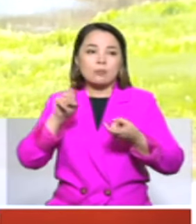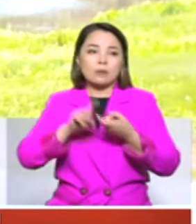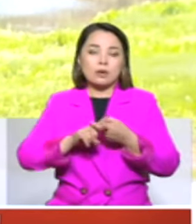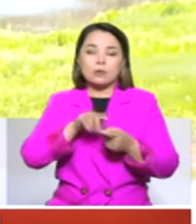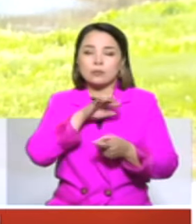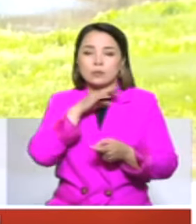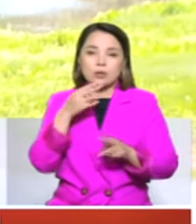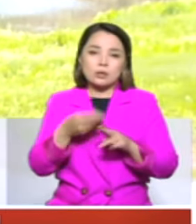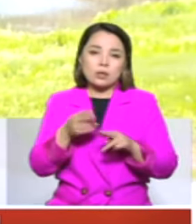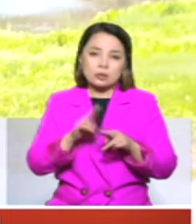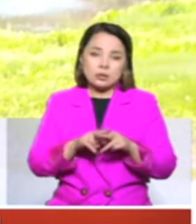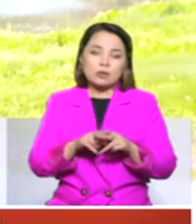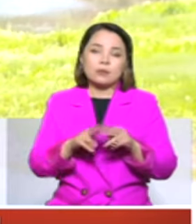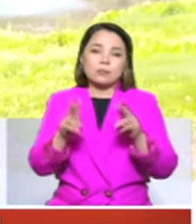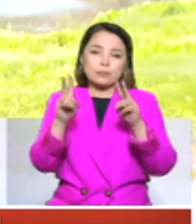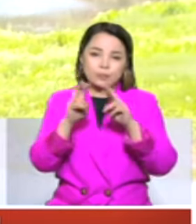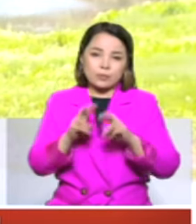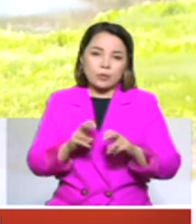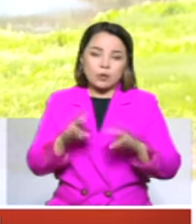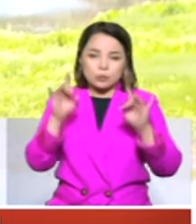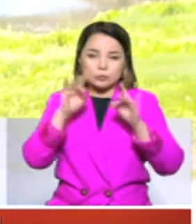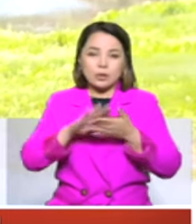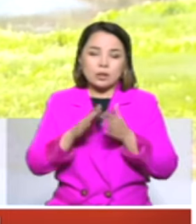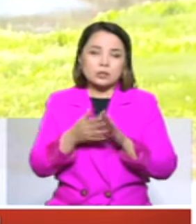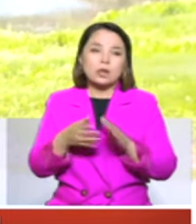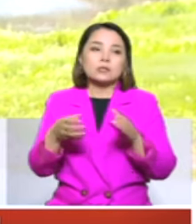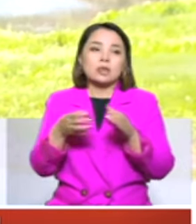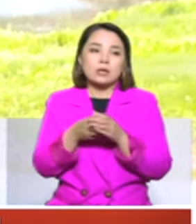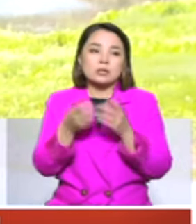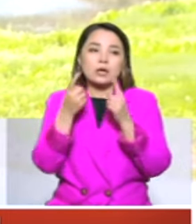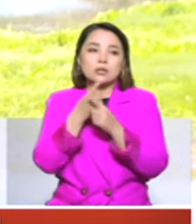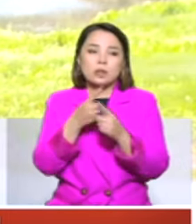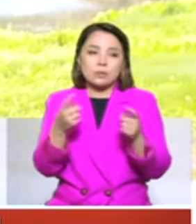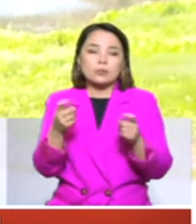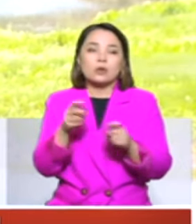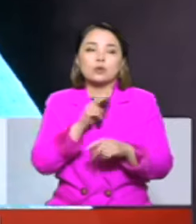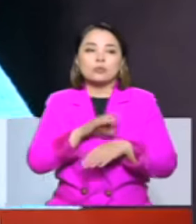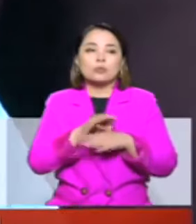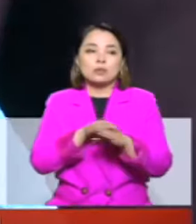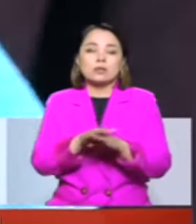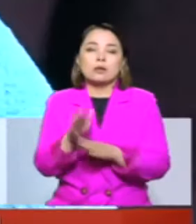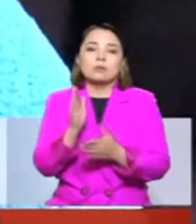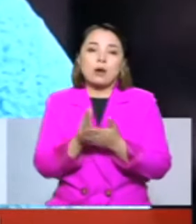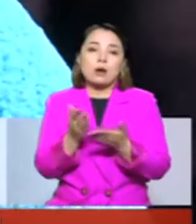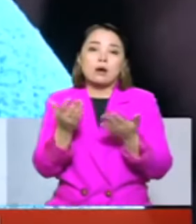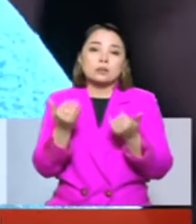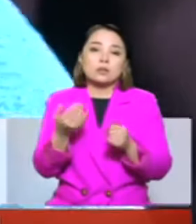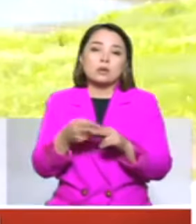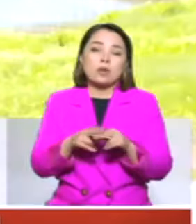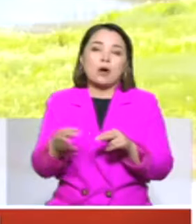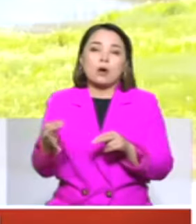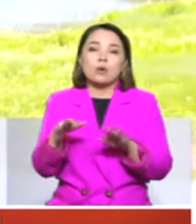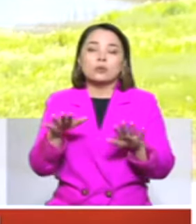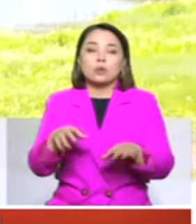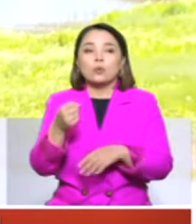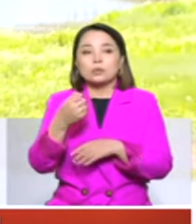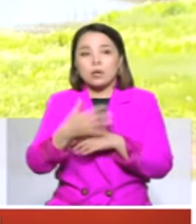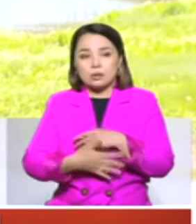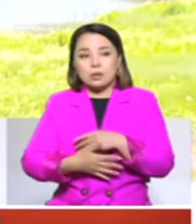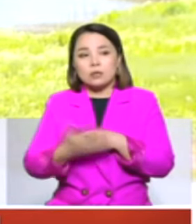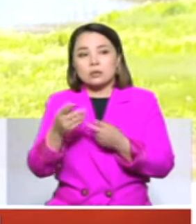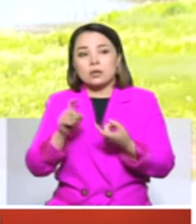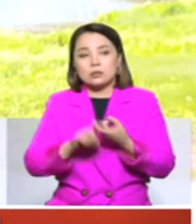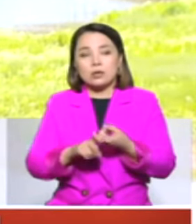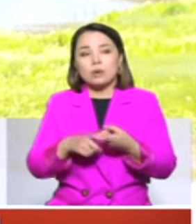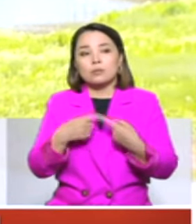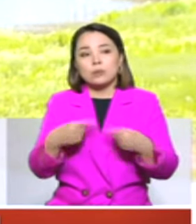байланысты ағап сілетін жасап, төтінші жағдай жариялап, осы дүйін жұмыстар жүргізіп атырық. Енді бұл аудан орталығы оғантын осы,